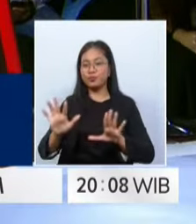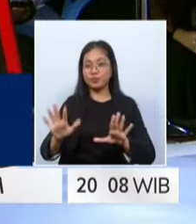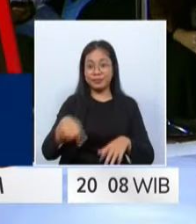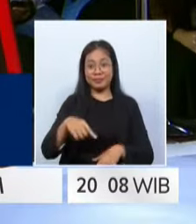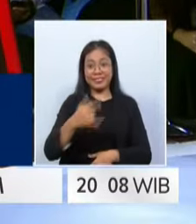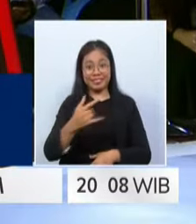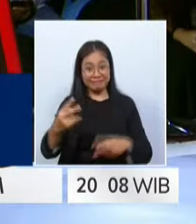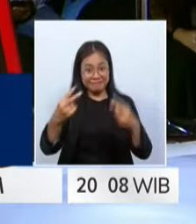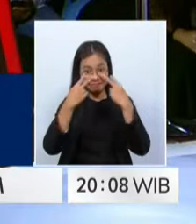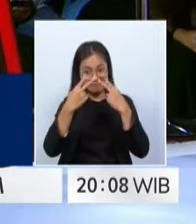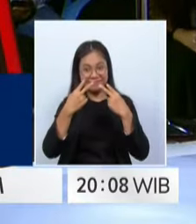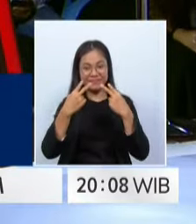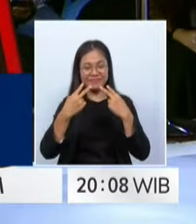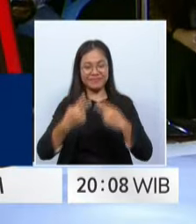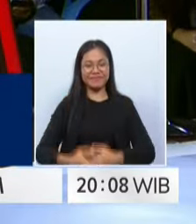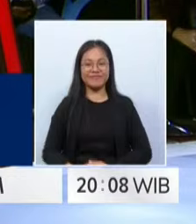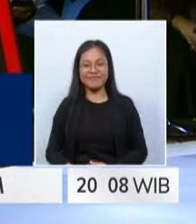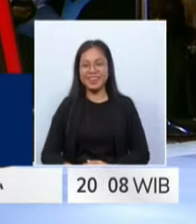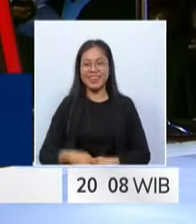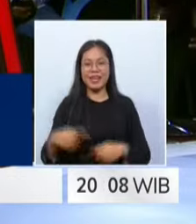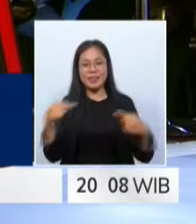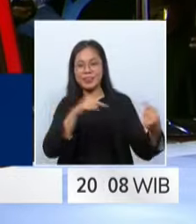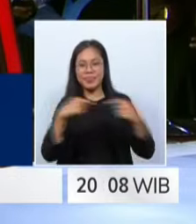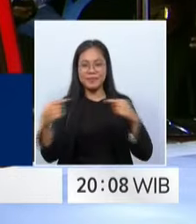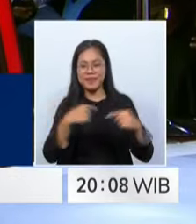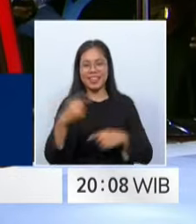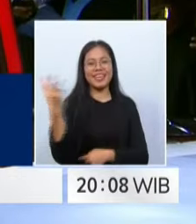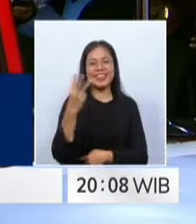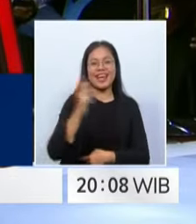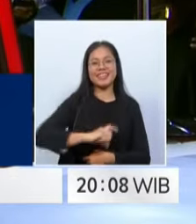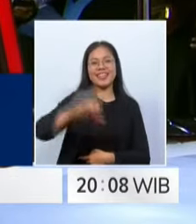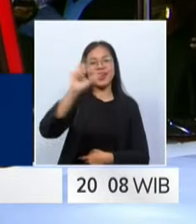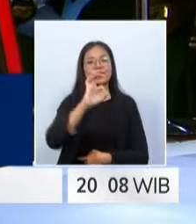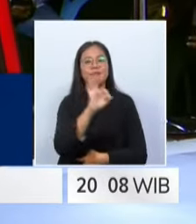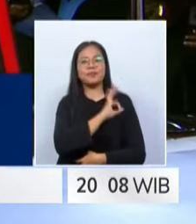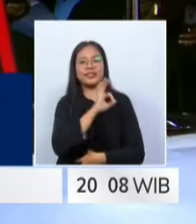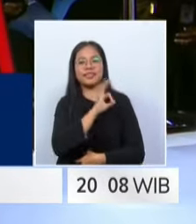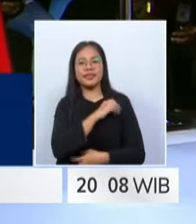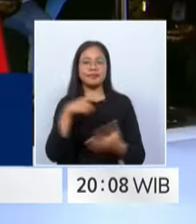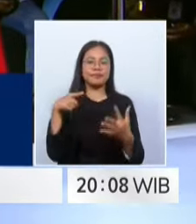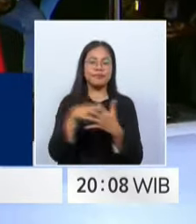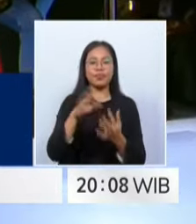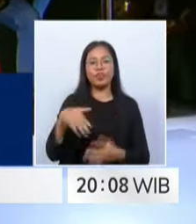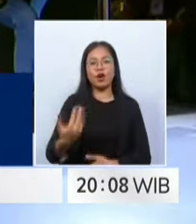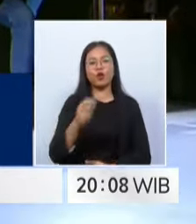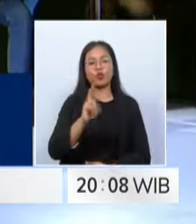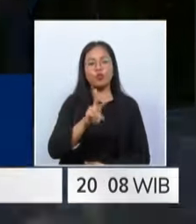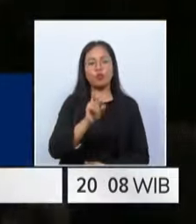usai jeda dan pemirsa tetap bersama kami di debat ketig calon presiden Pemilu tahun